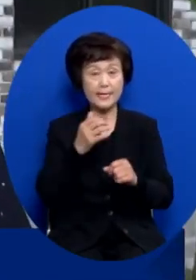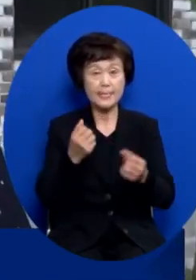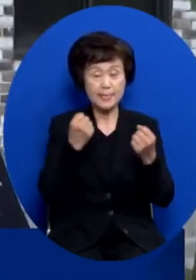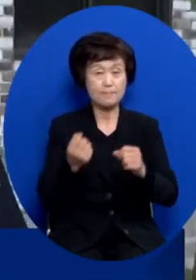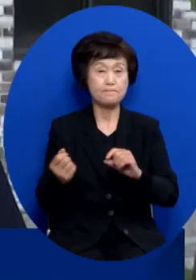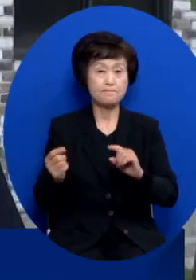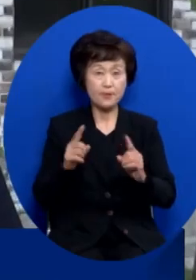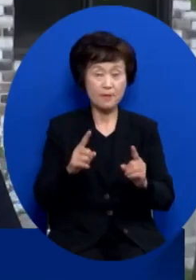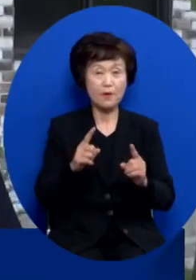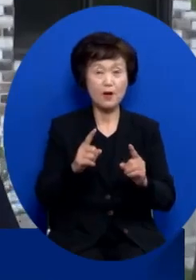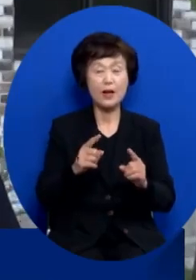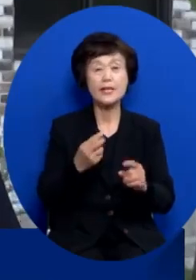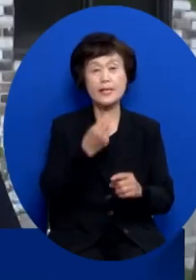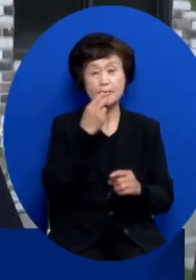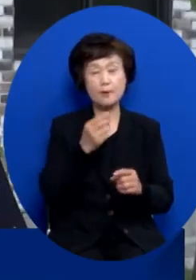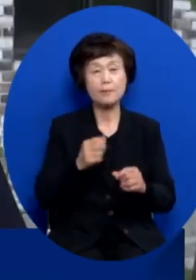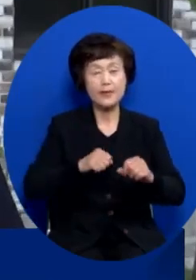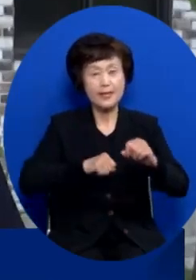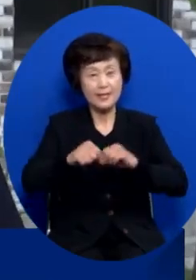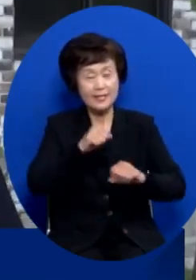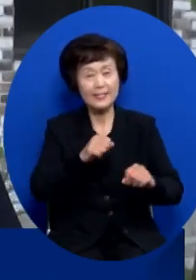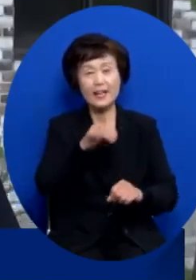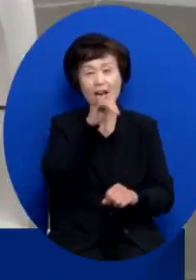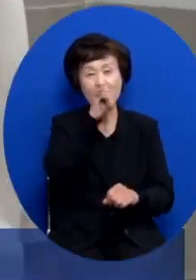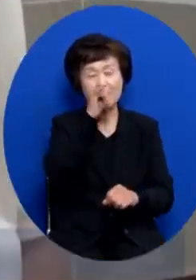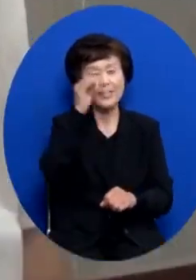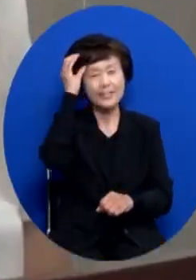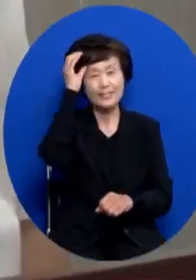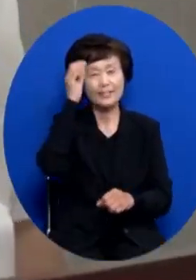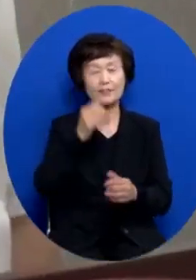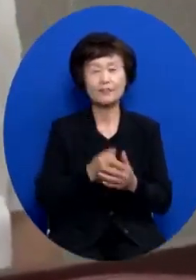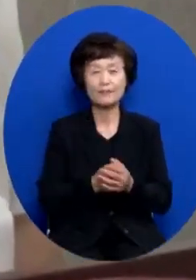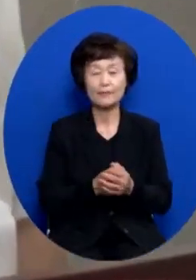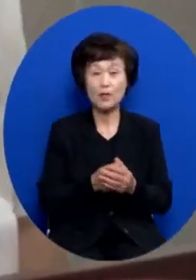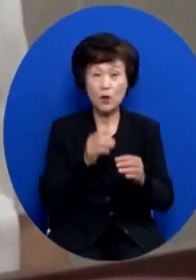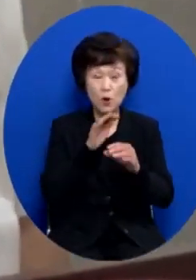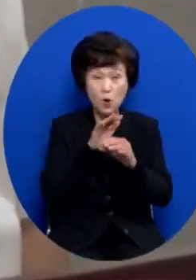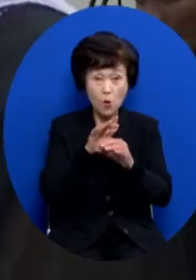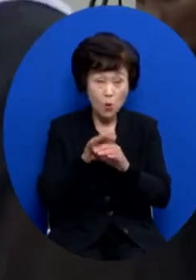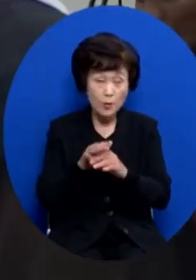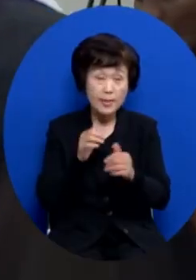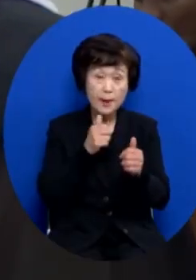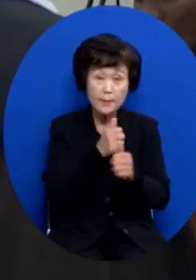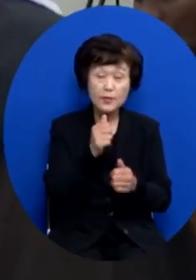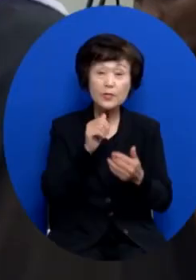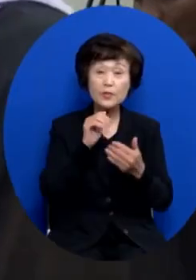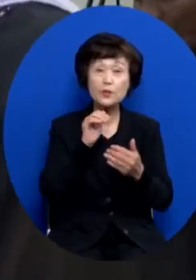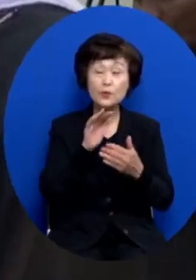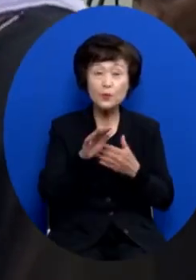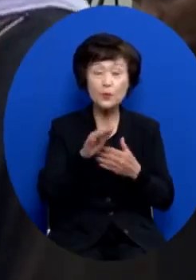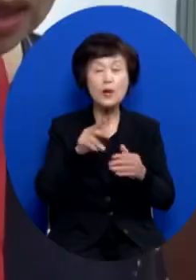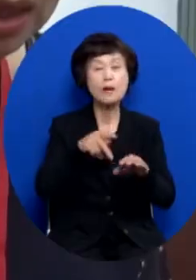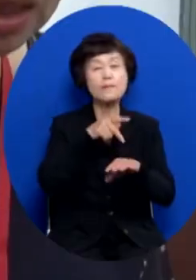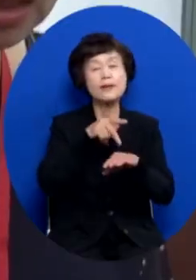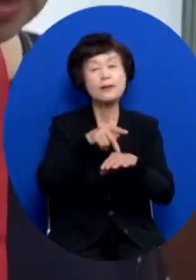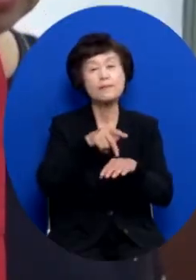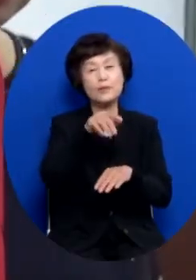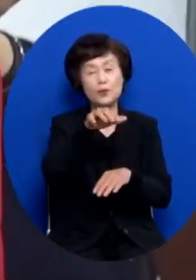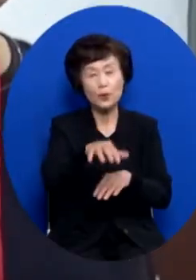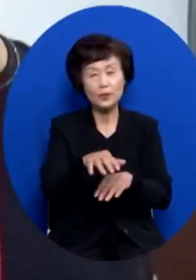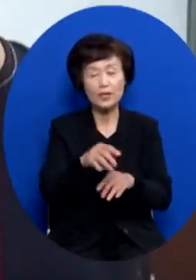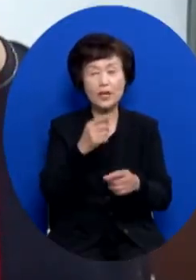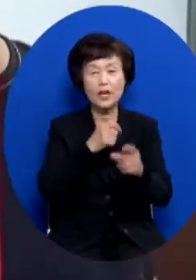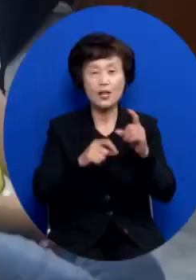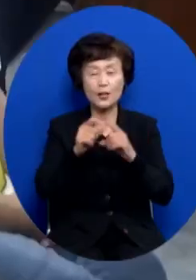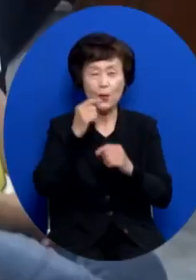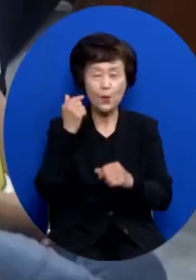살아나는 생명의 역사가 일어날 수 있기를 기대합니다. 코로나 팬데믹을 극복한 필리핀 선교사회가 더욱 아름답게 연합해